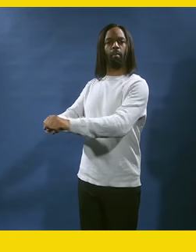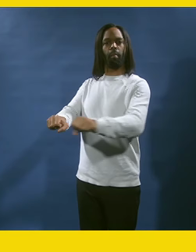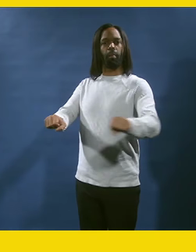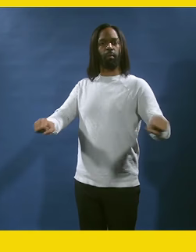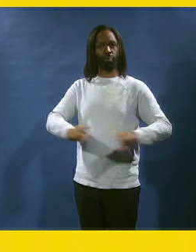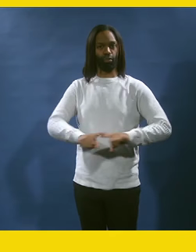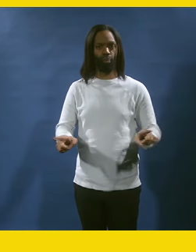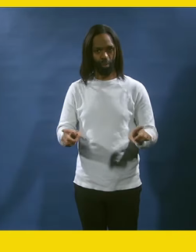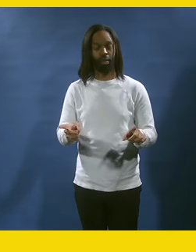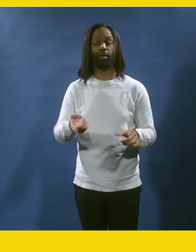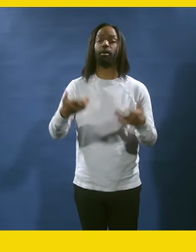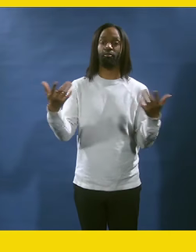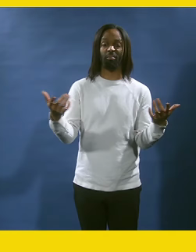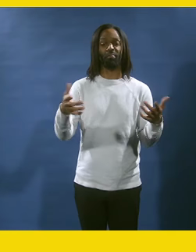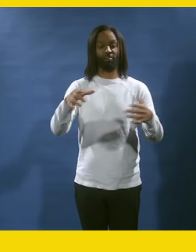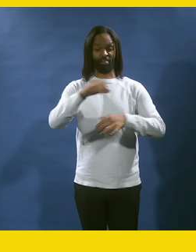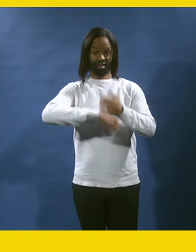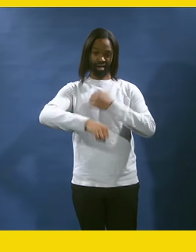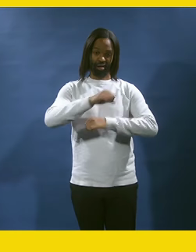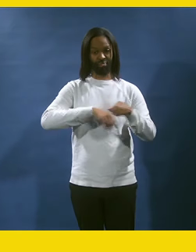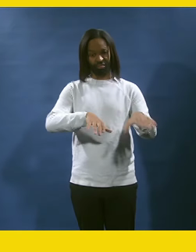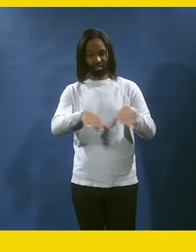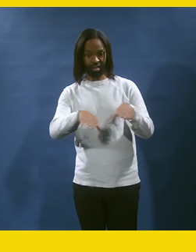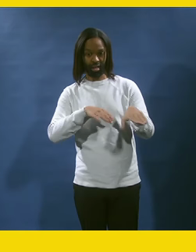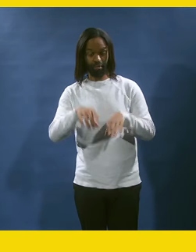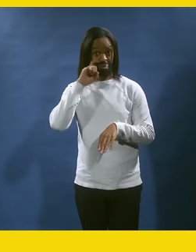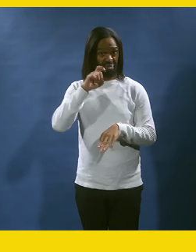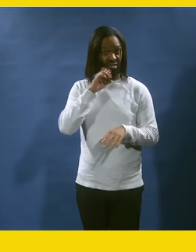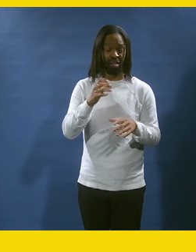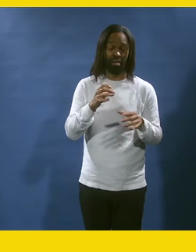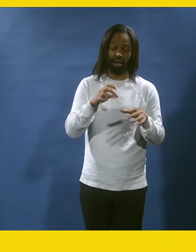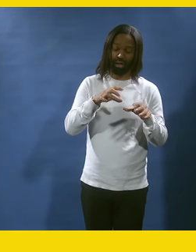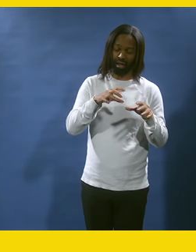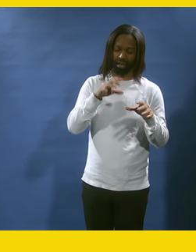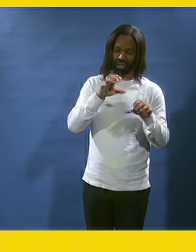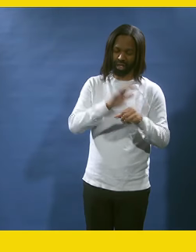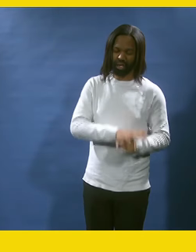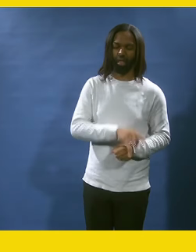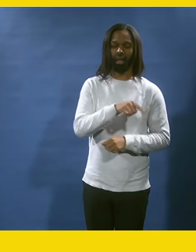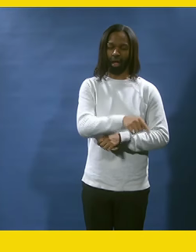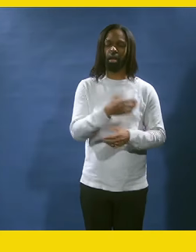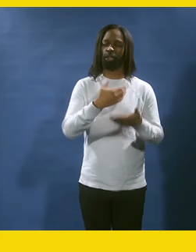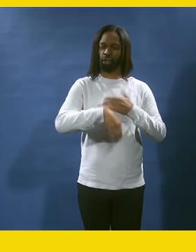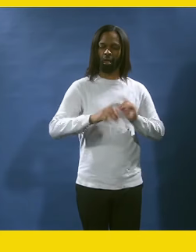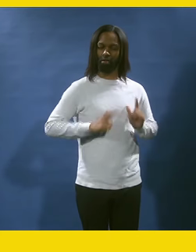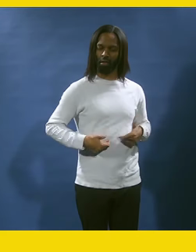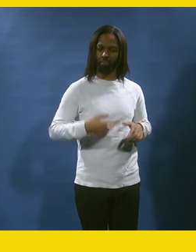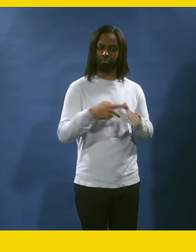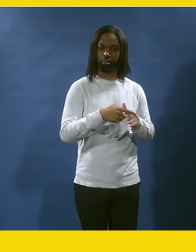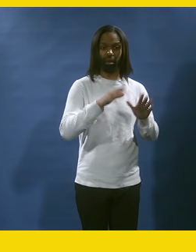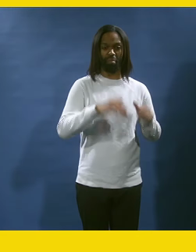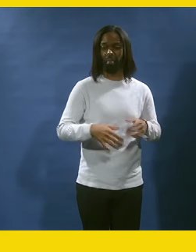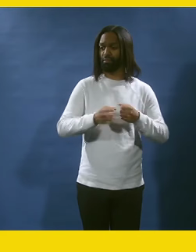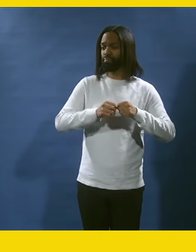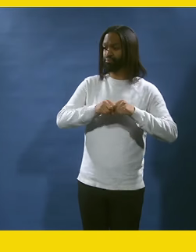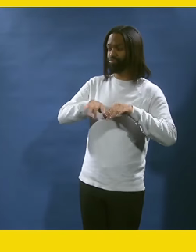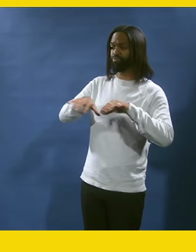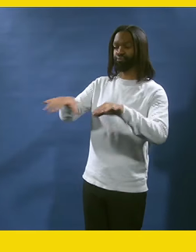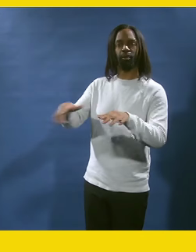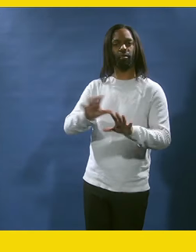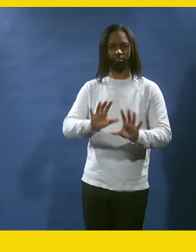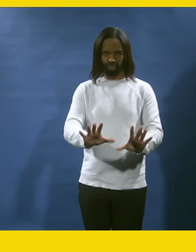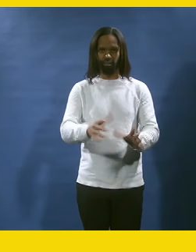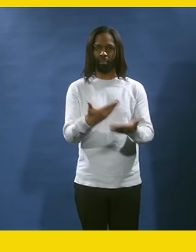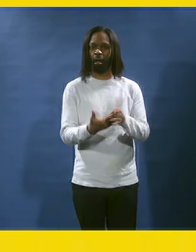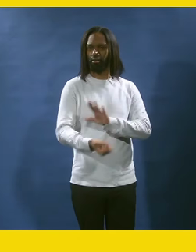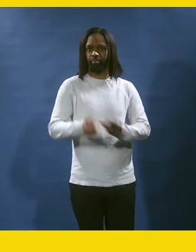continuum sexiste qui commence parfois dès l'école et se poursuit dehors. Nous éduquons nos fils. Nous voulons